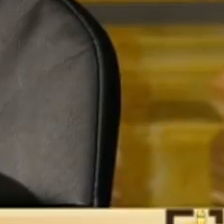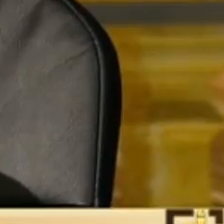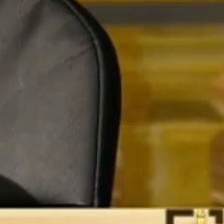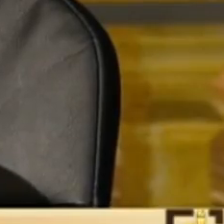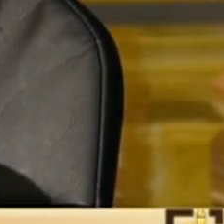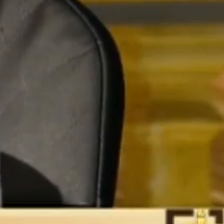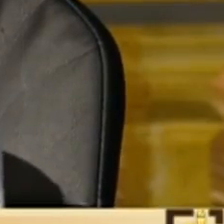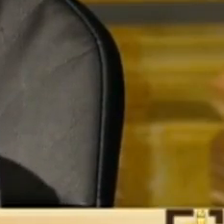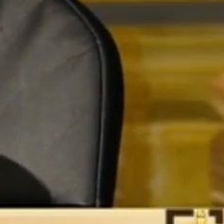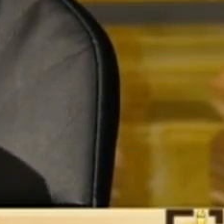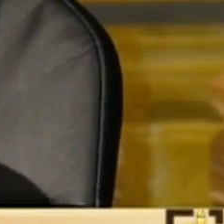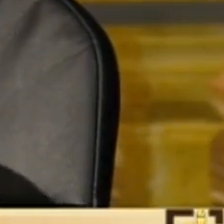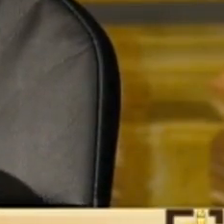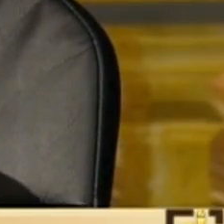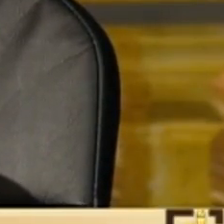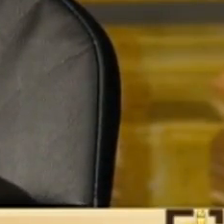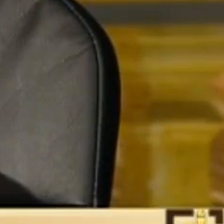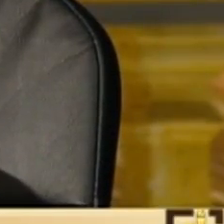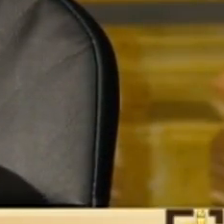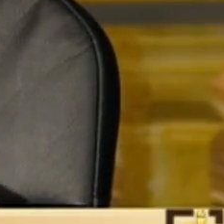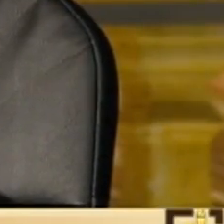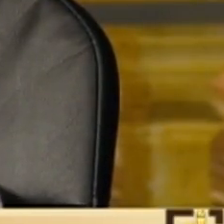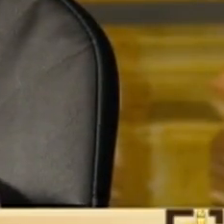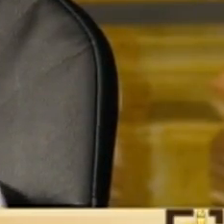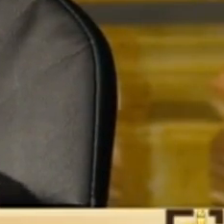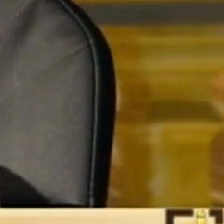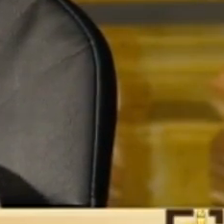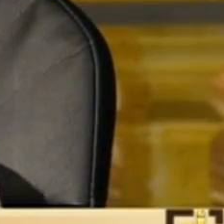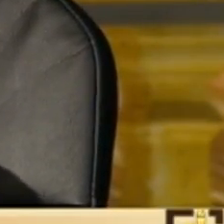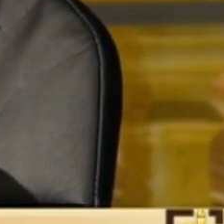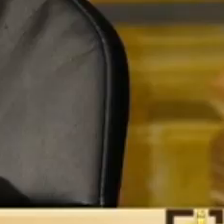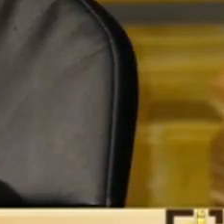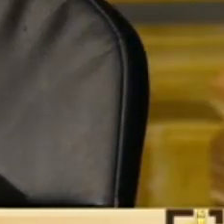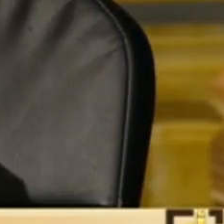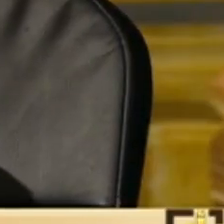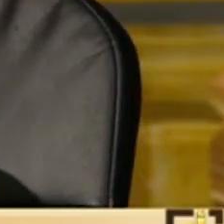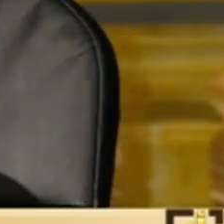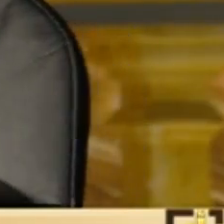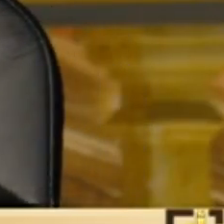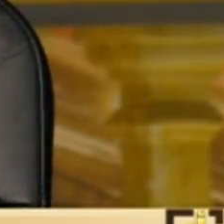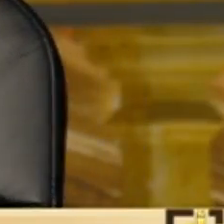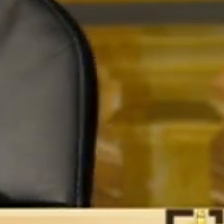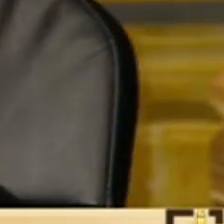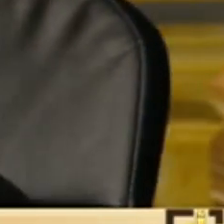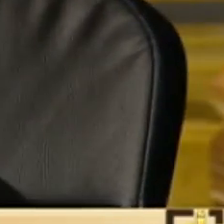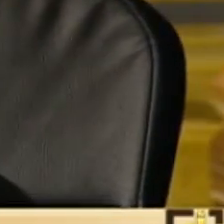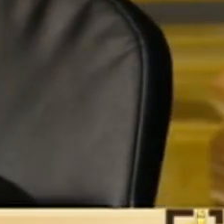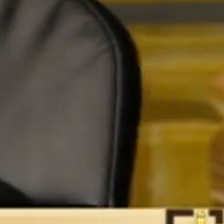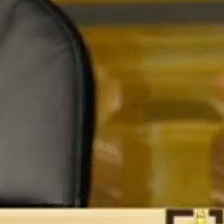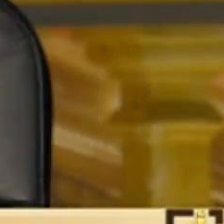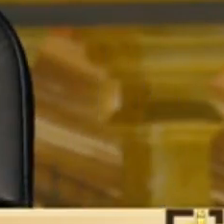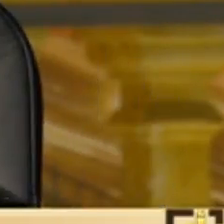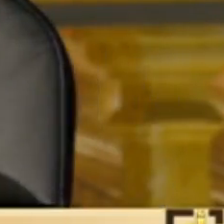خالص. هي دايما بتقولي ان انا حلو وحلو خلاص. بعد ما انا نفسي ان هي